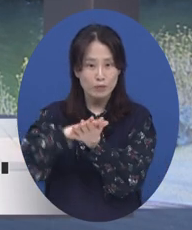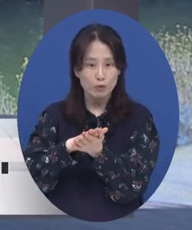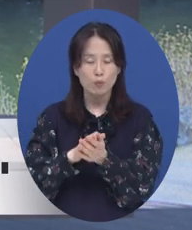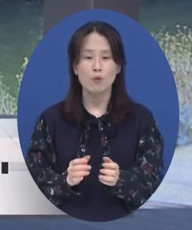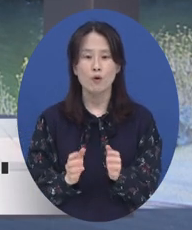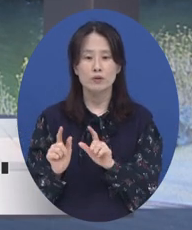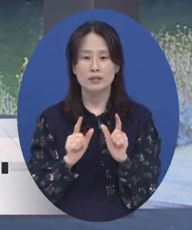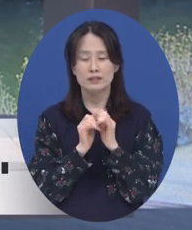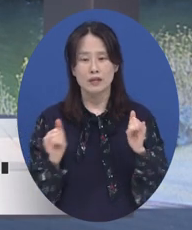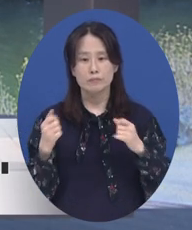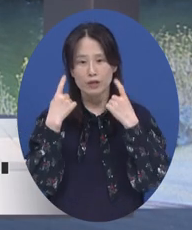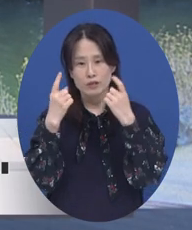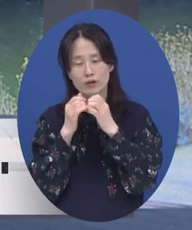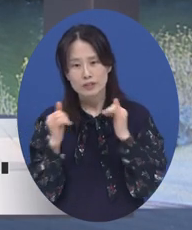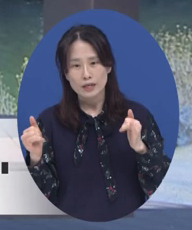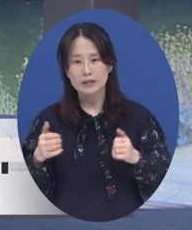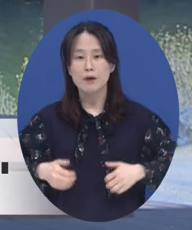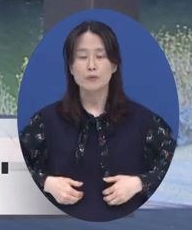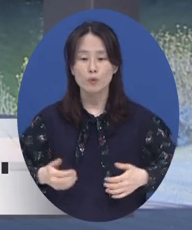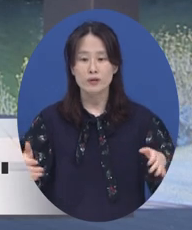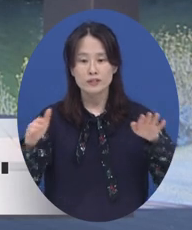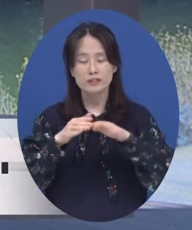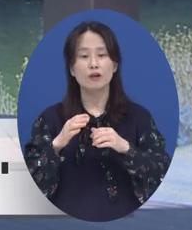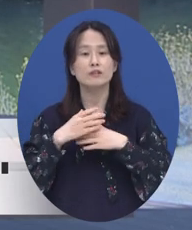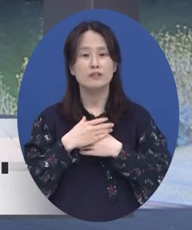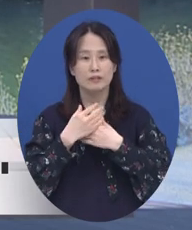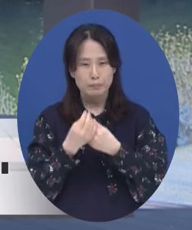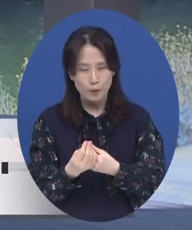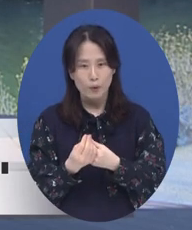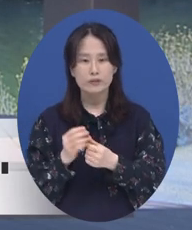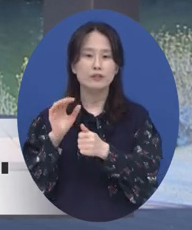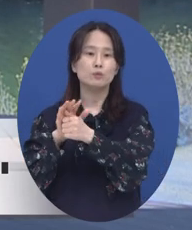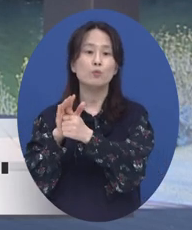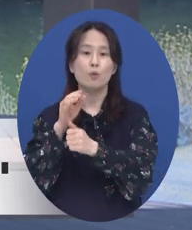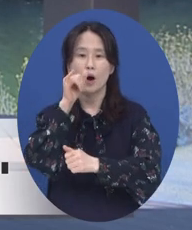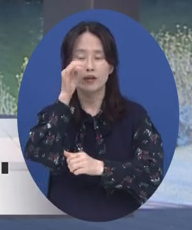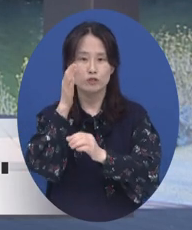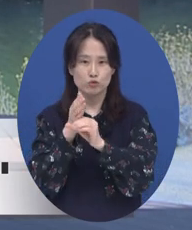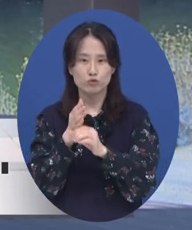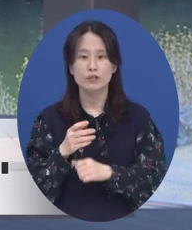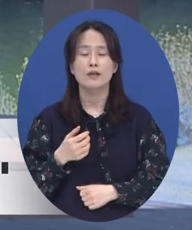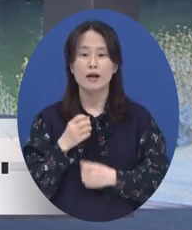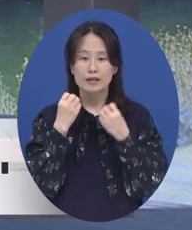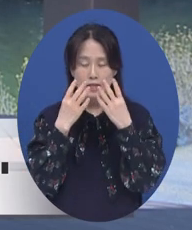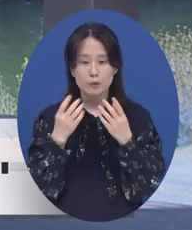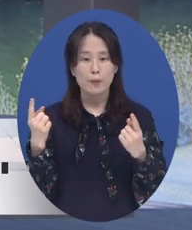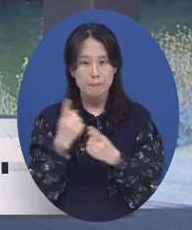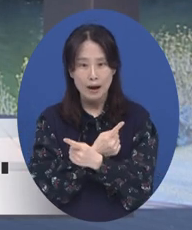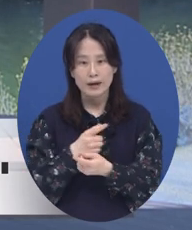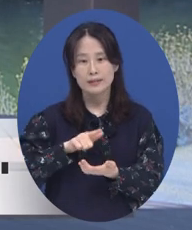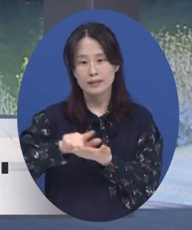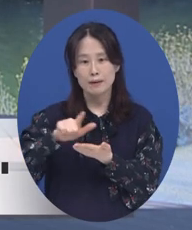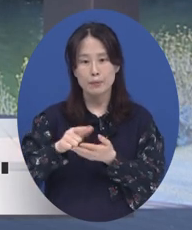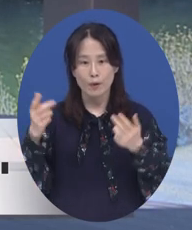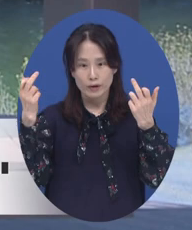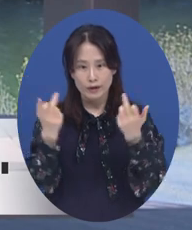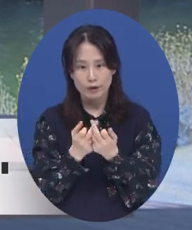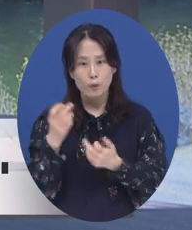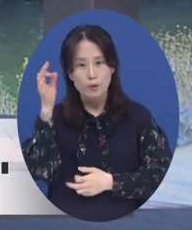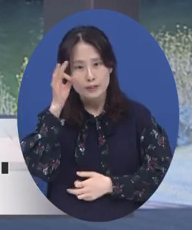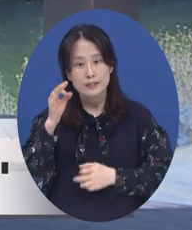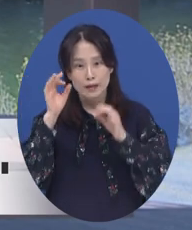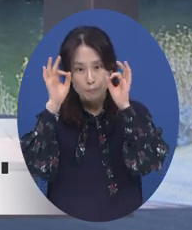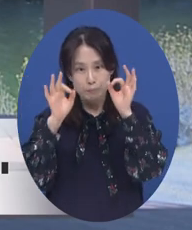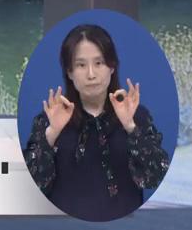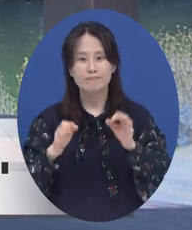주민들과 관광객들에게 필요한 시설들을 설치해 편리성을 더하고 있습니다 김태희 기자가 새롭게 단장한 가평 계곡 을